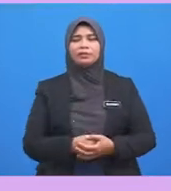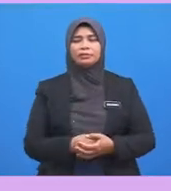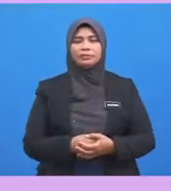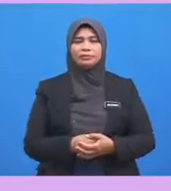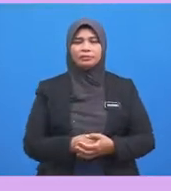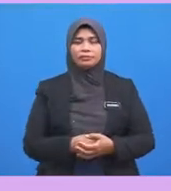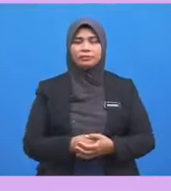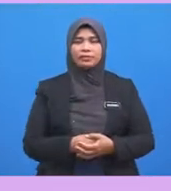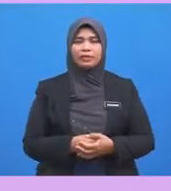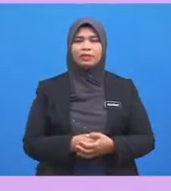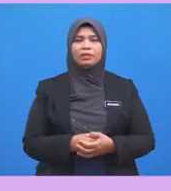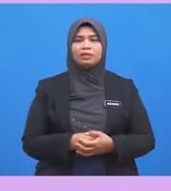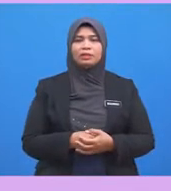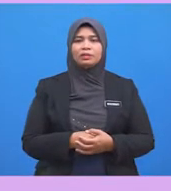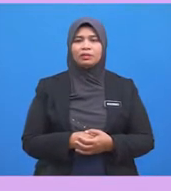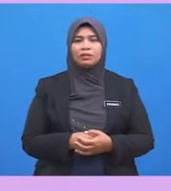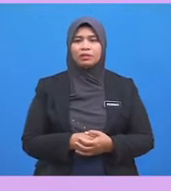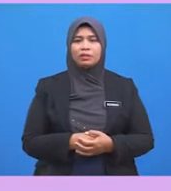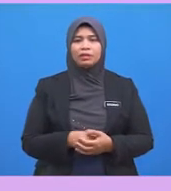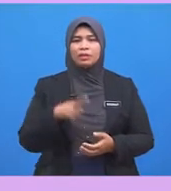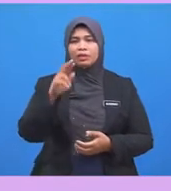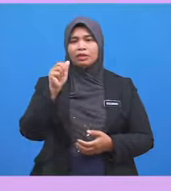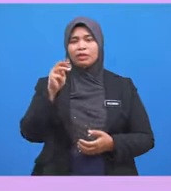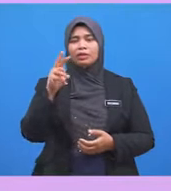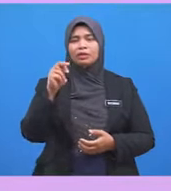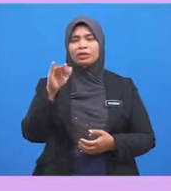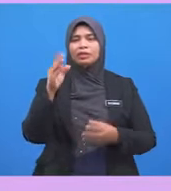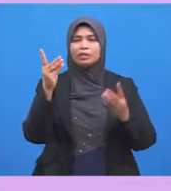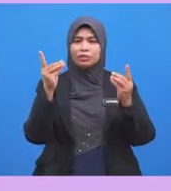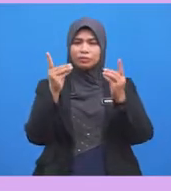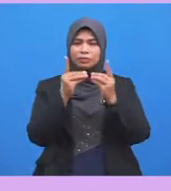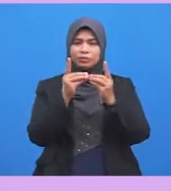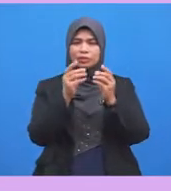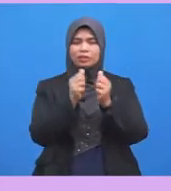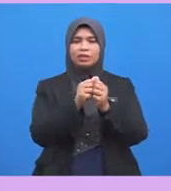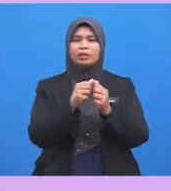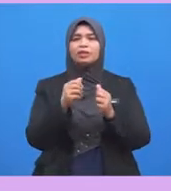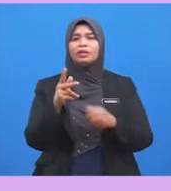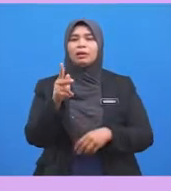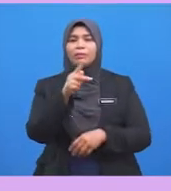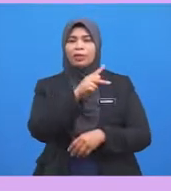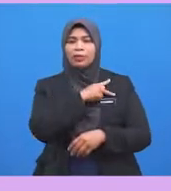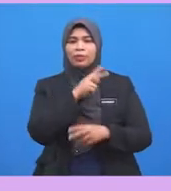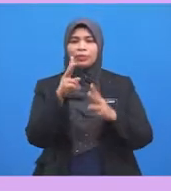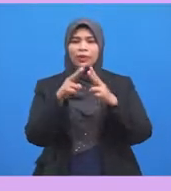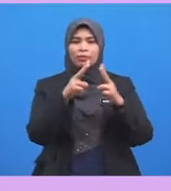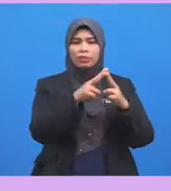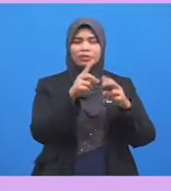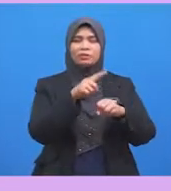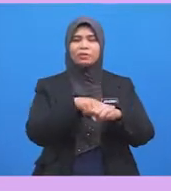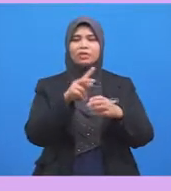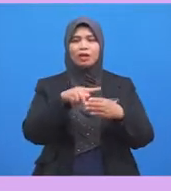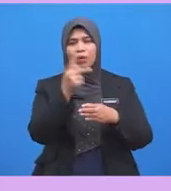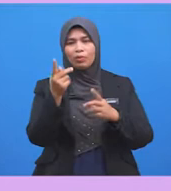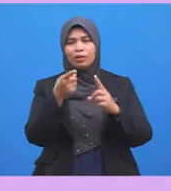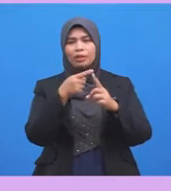setempat. Situasinya, Rani terserempak dengan pengulu kampung semasa